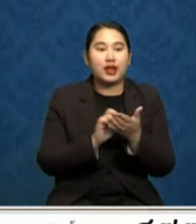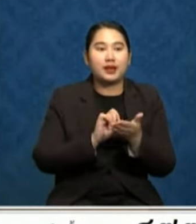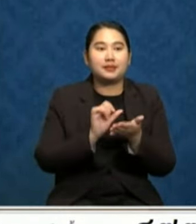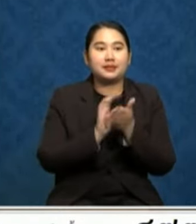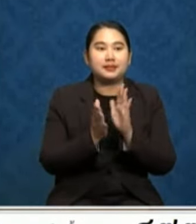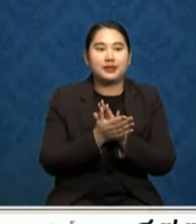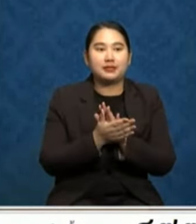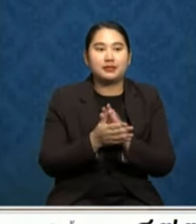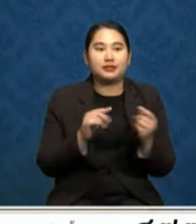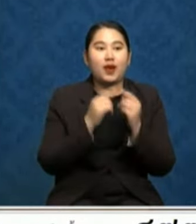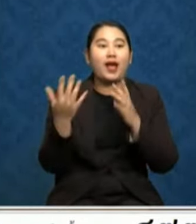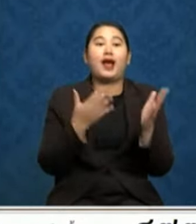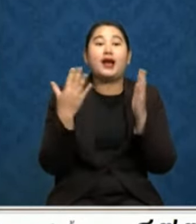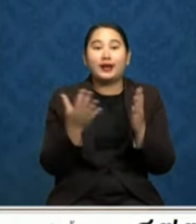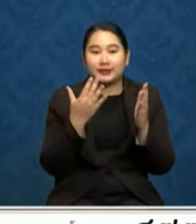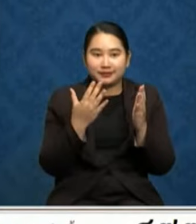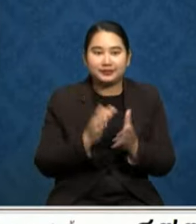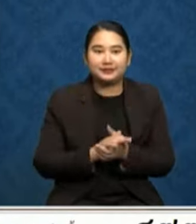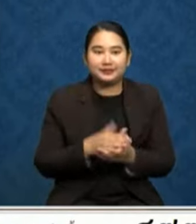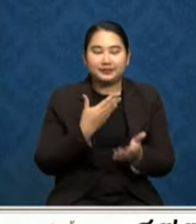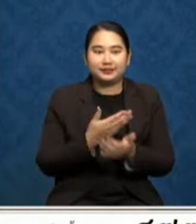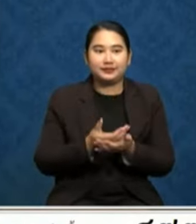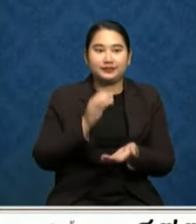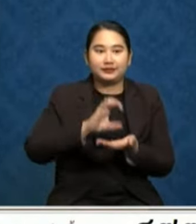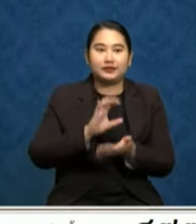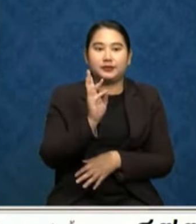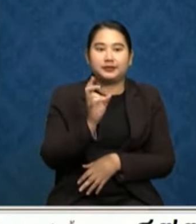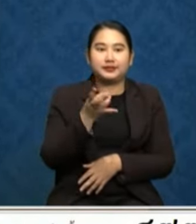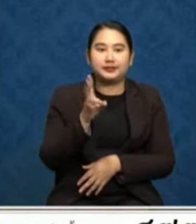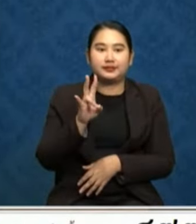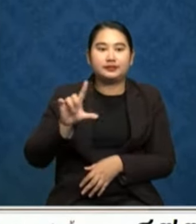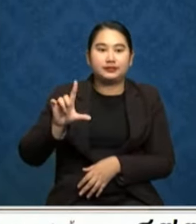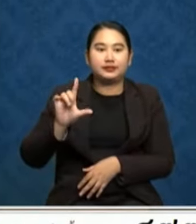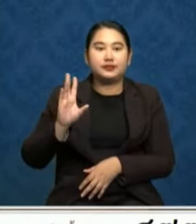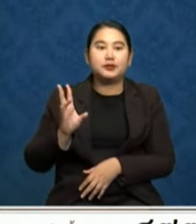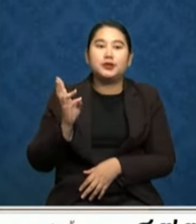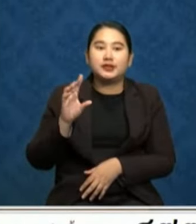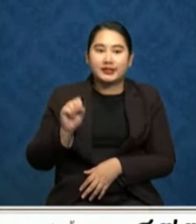ของสภาวะภูมิอากาศงบ67ล้าน